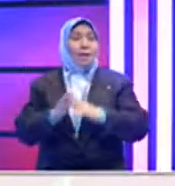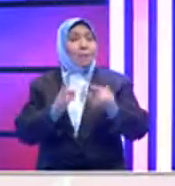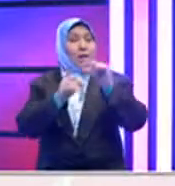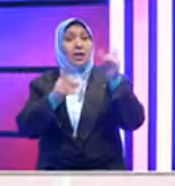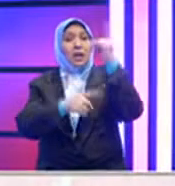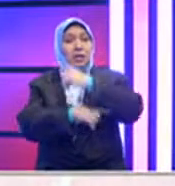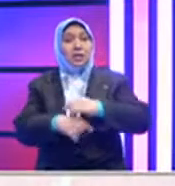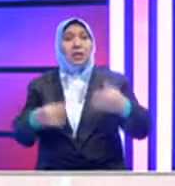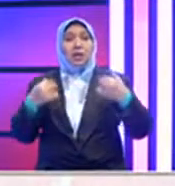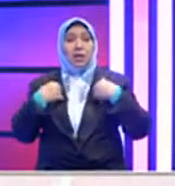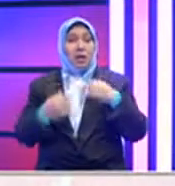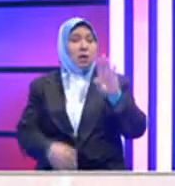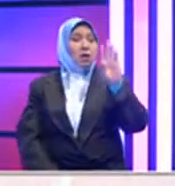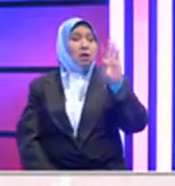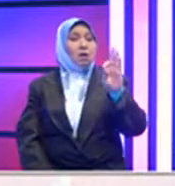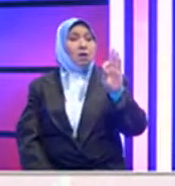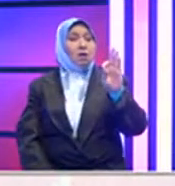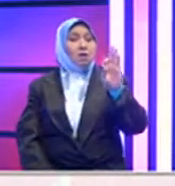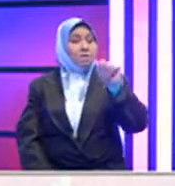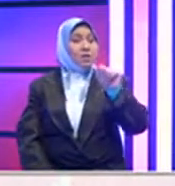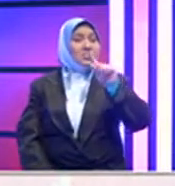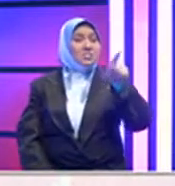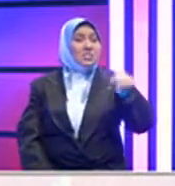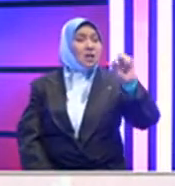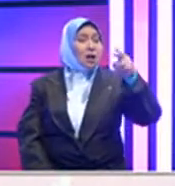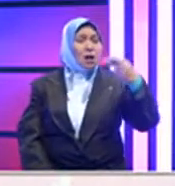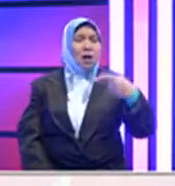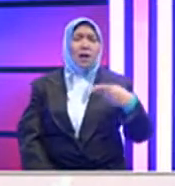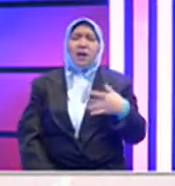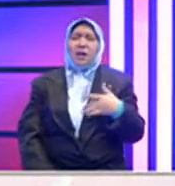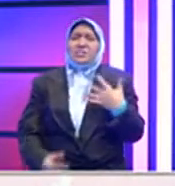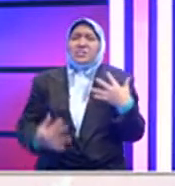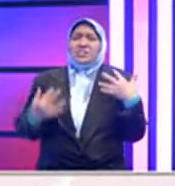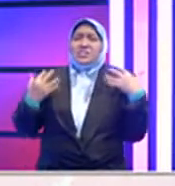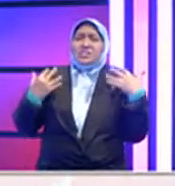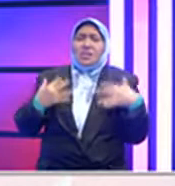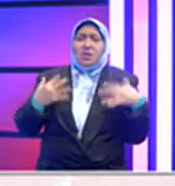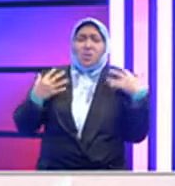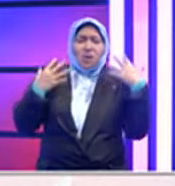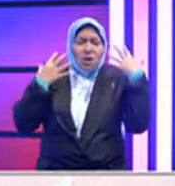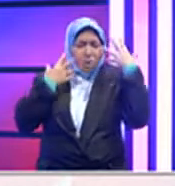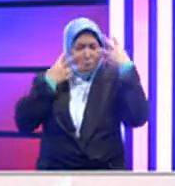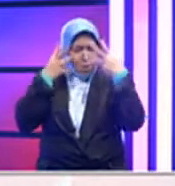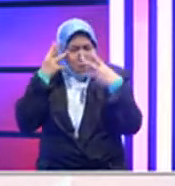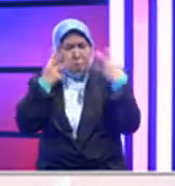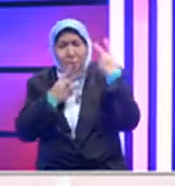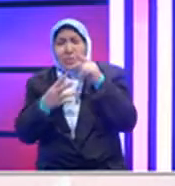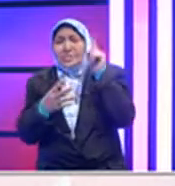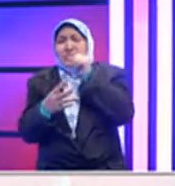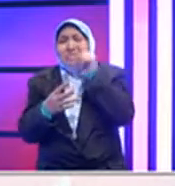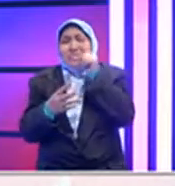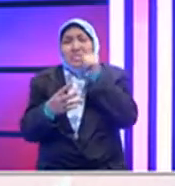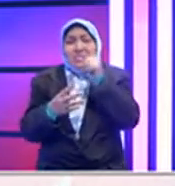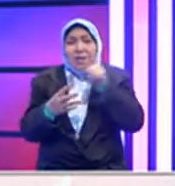hari ini ialah Fauziah Azzahra setakut yang mencemaskan peristiwa ini berlaku ketika sampai kalau di ditiupkan